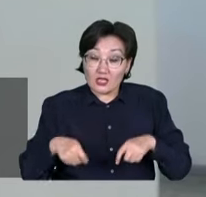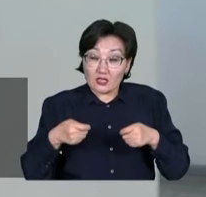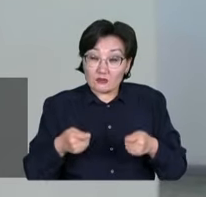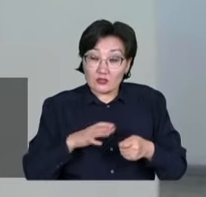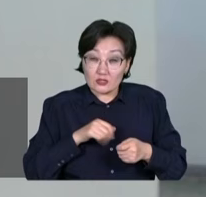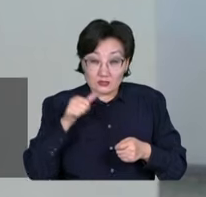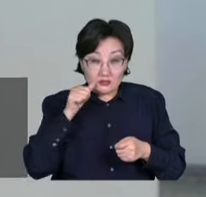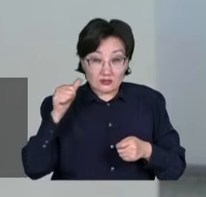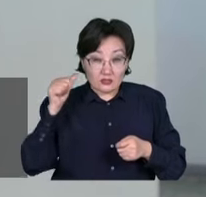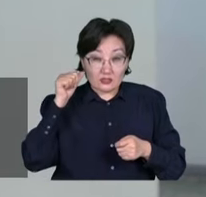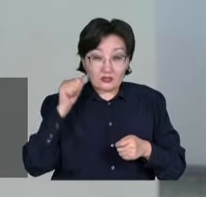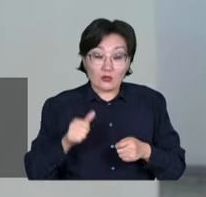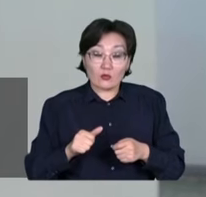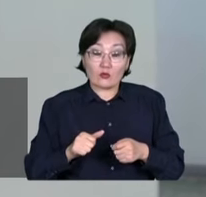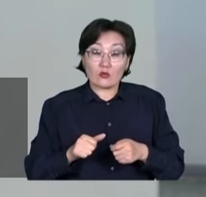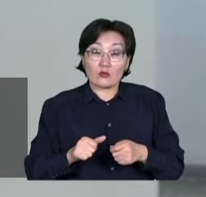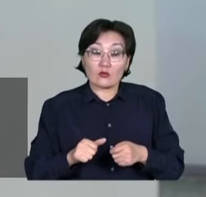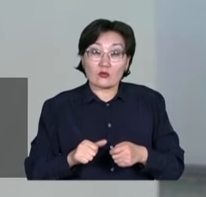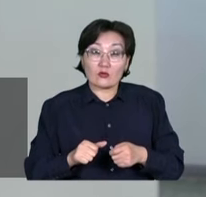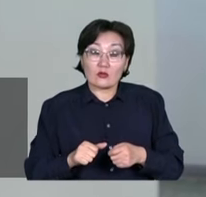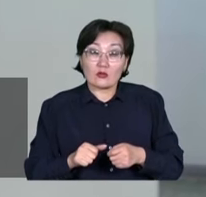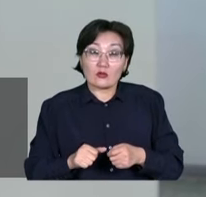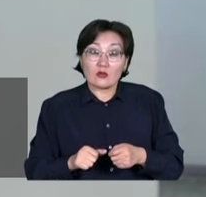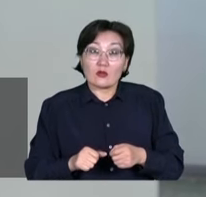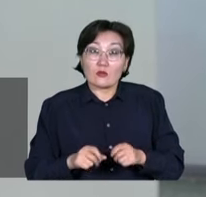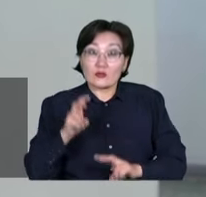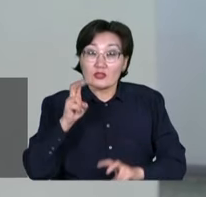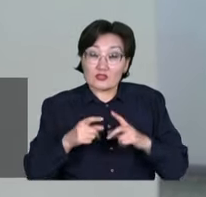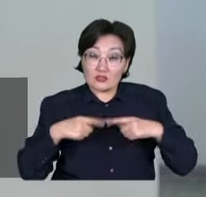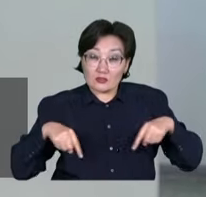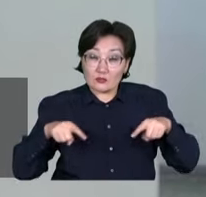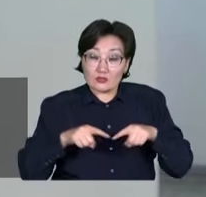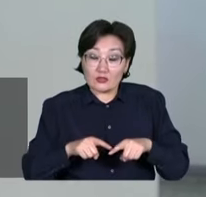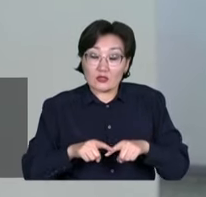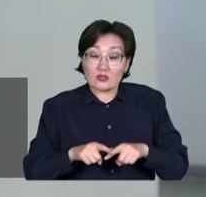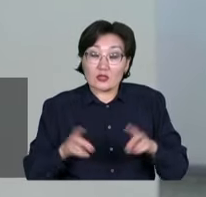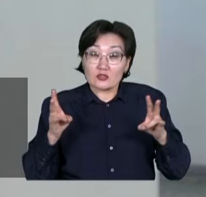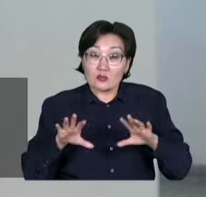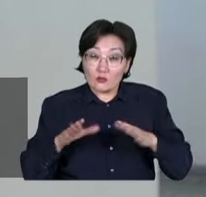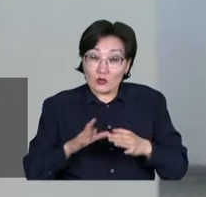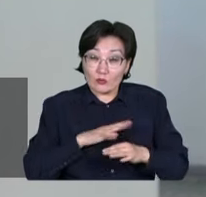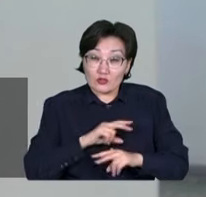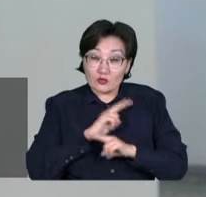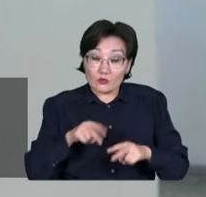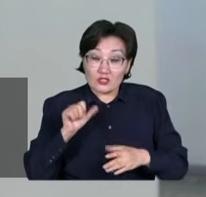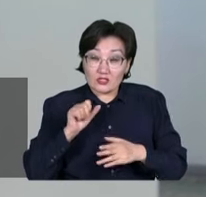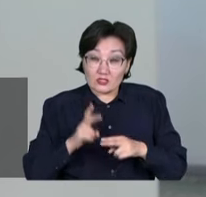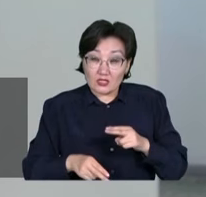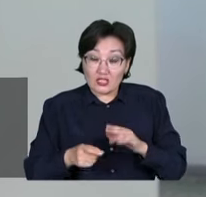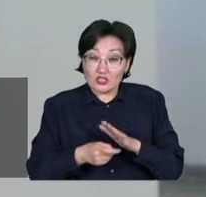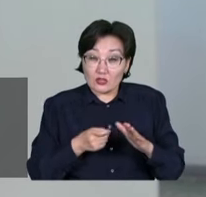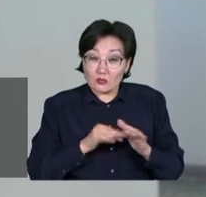Былтырғы жылы Бағытыр көмір мекемесінде жазатайым оқиға болды, өліммен аяқталған. Тергеу